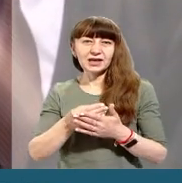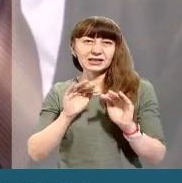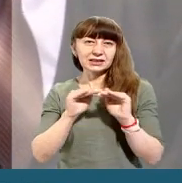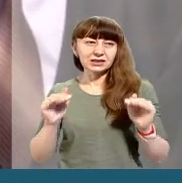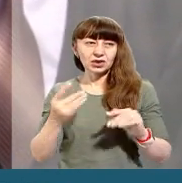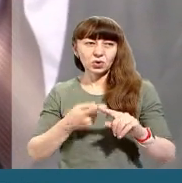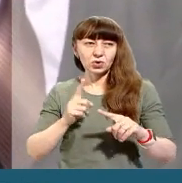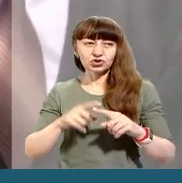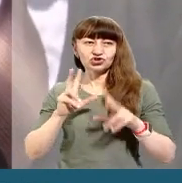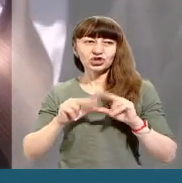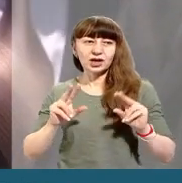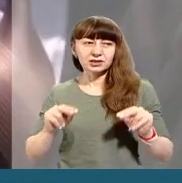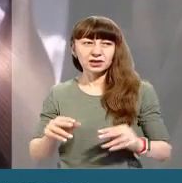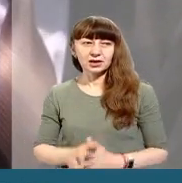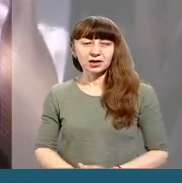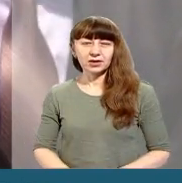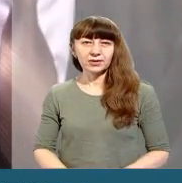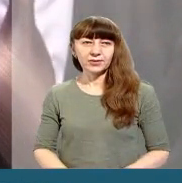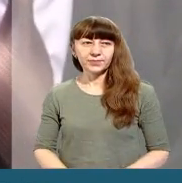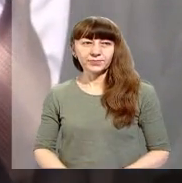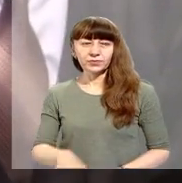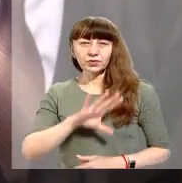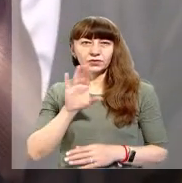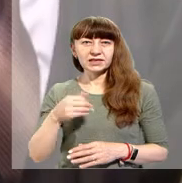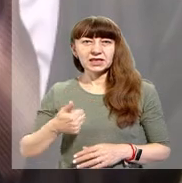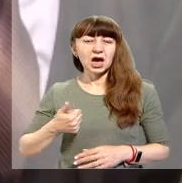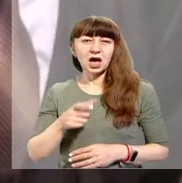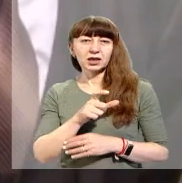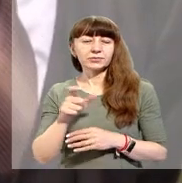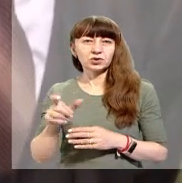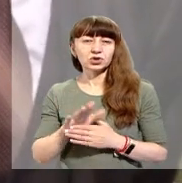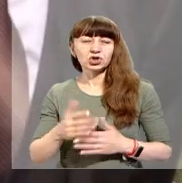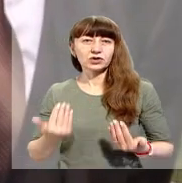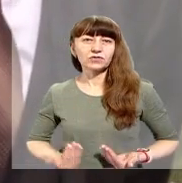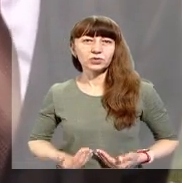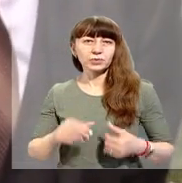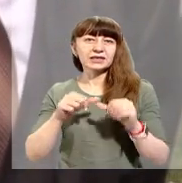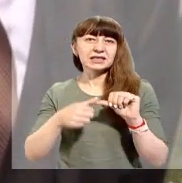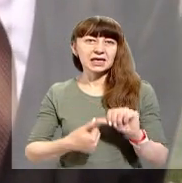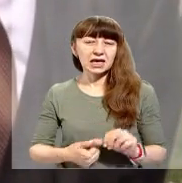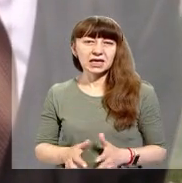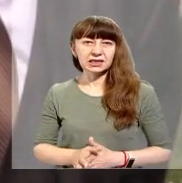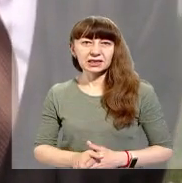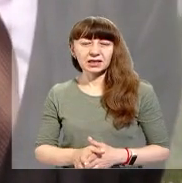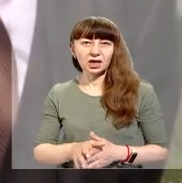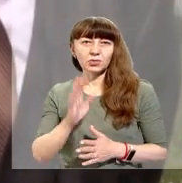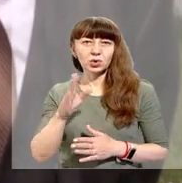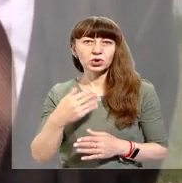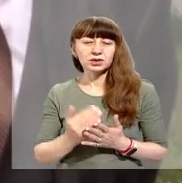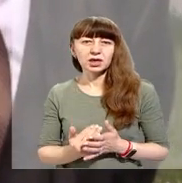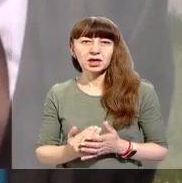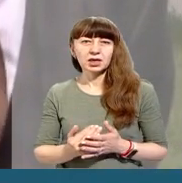қазағымыздың азаматтары бізді қорғайтын, отанды қорғайтын, арқашанда аман болсын, рухымыз биік